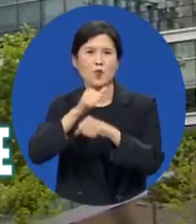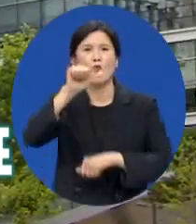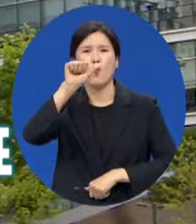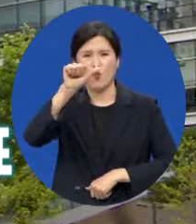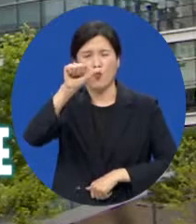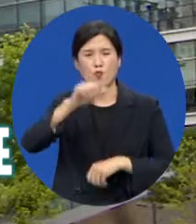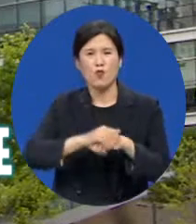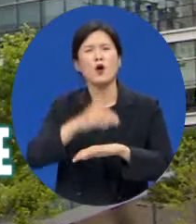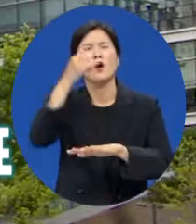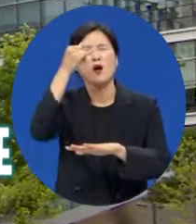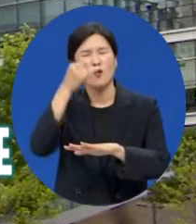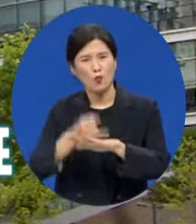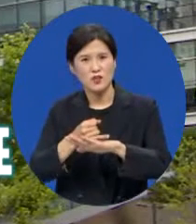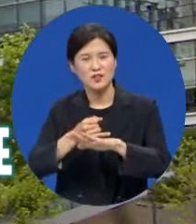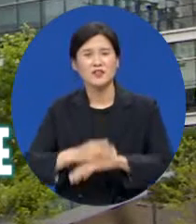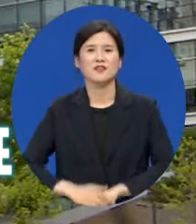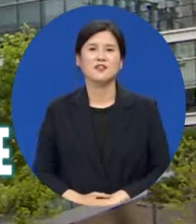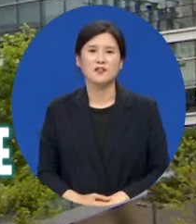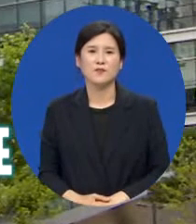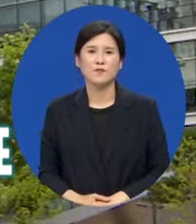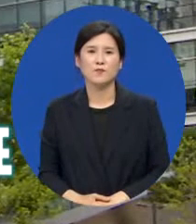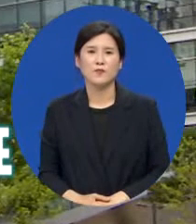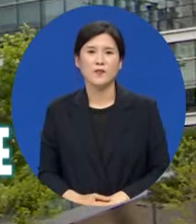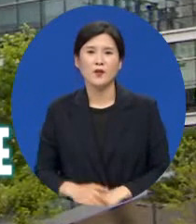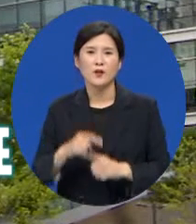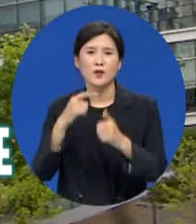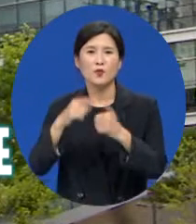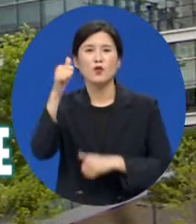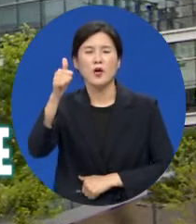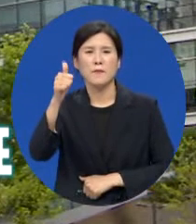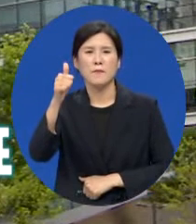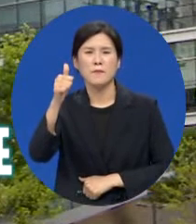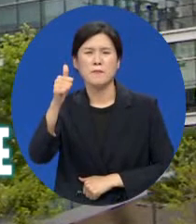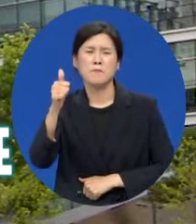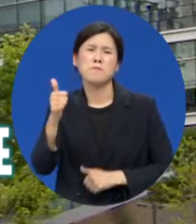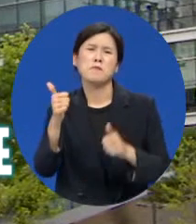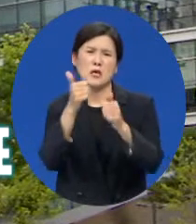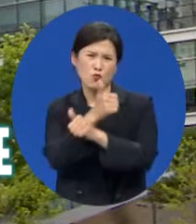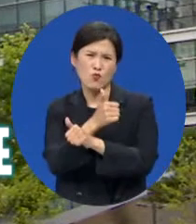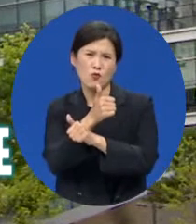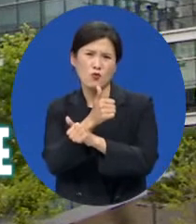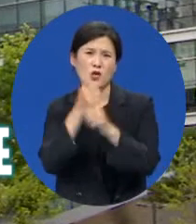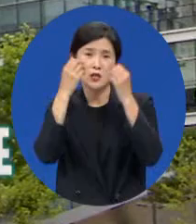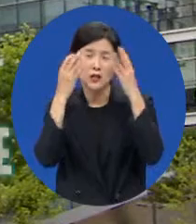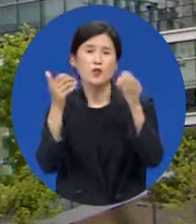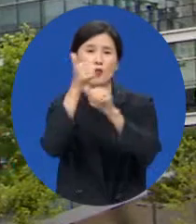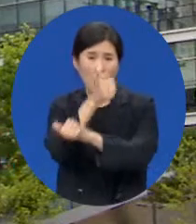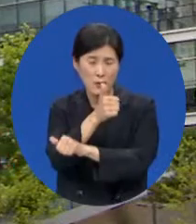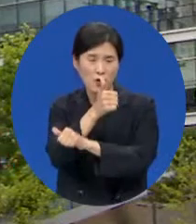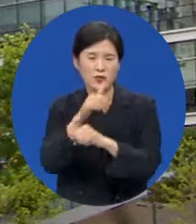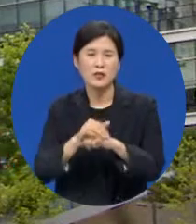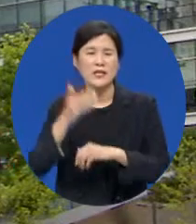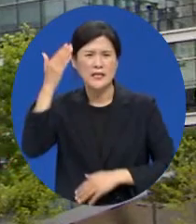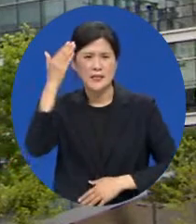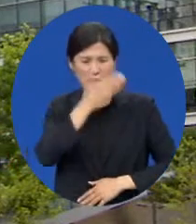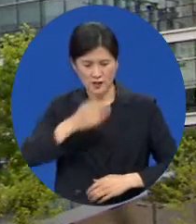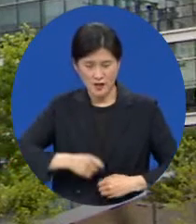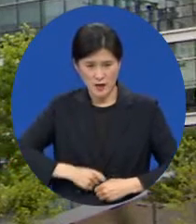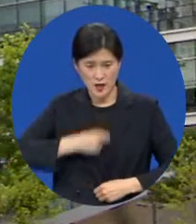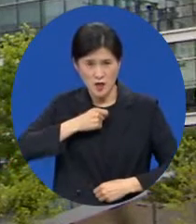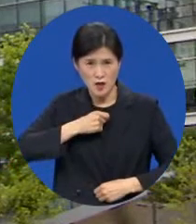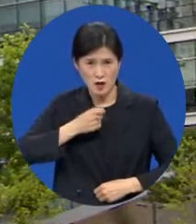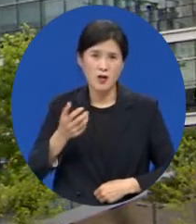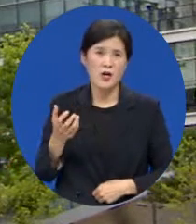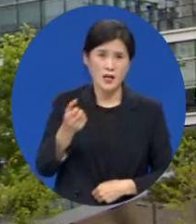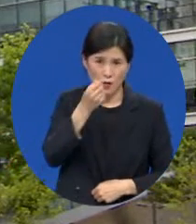즉구 울지 의 성적표를 받았습니다 교육감이 먼저 바뀌어야 합니다 새로운 교육감은 깨끗한 투명도와